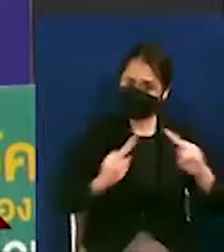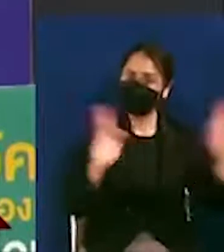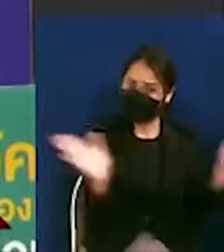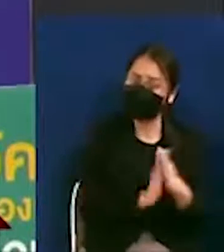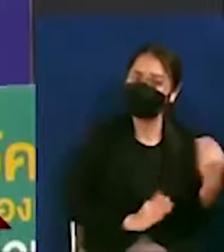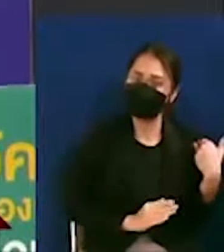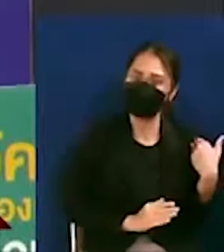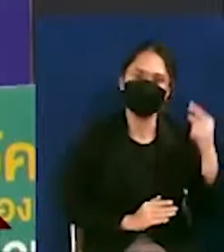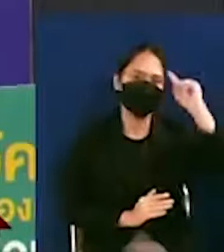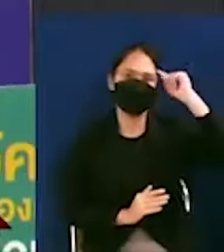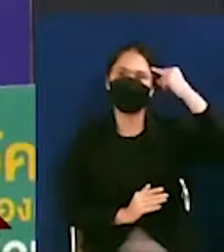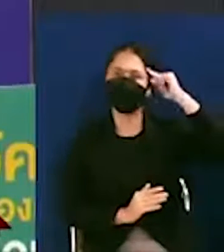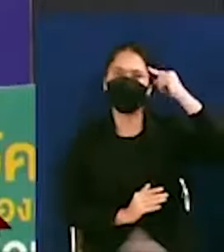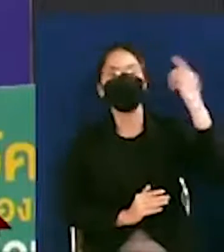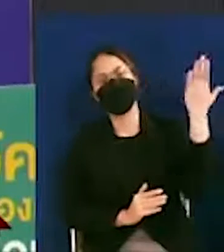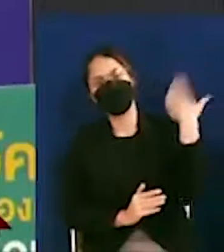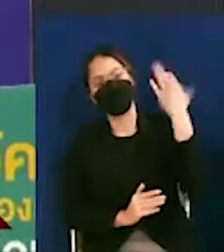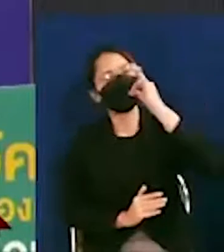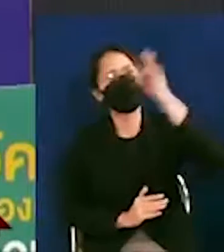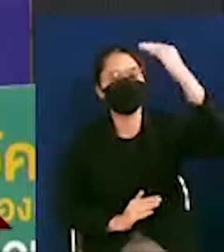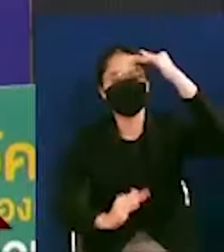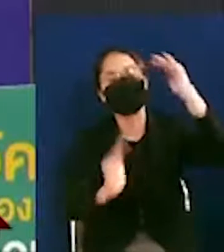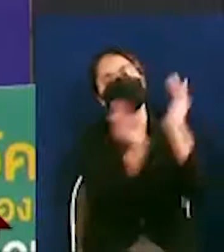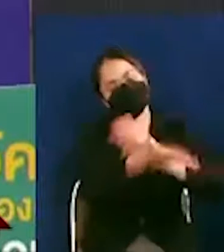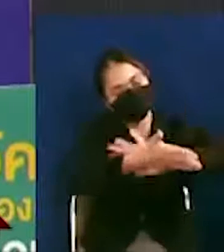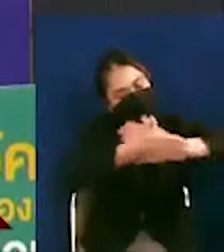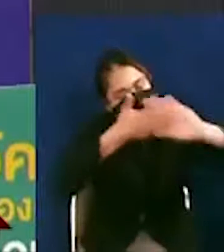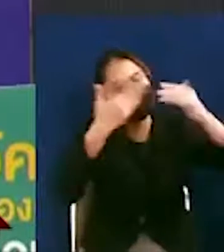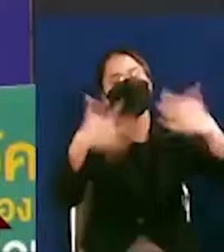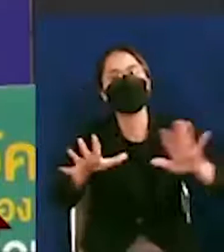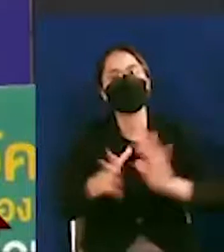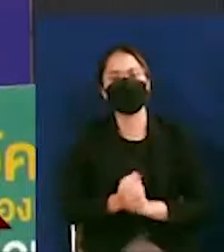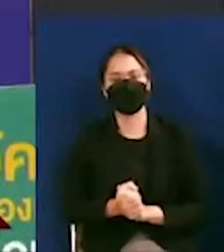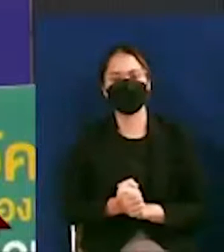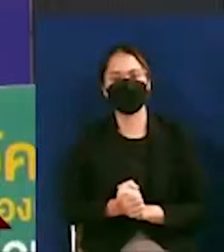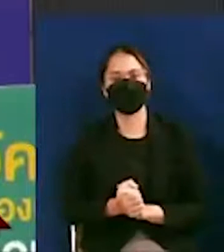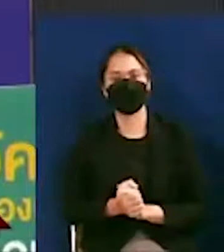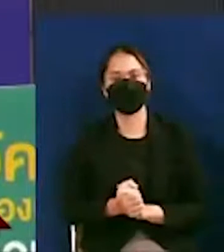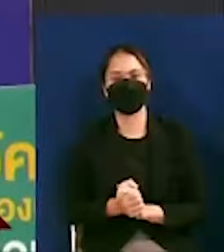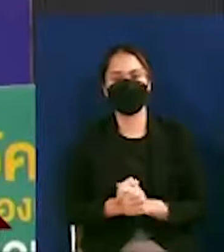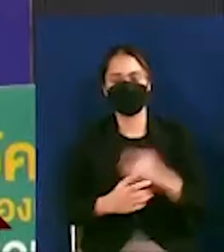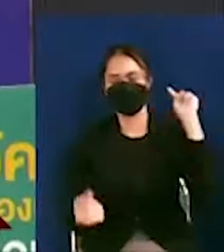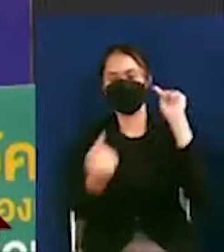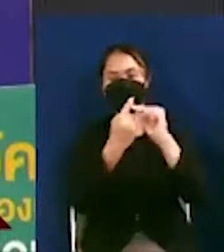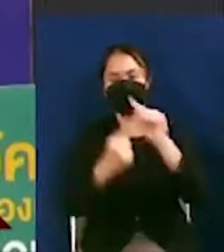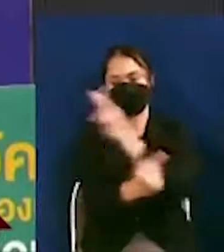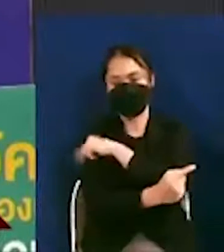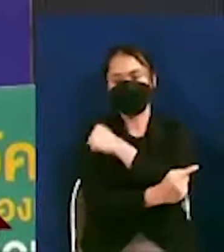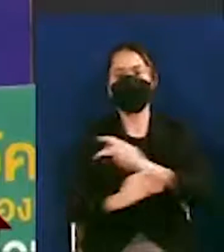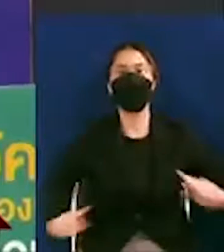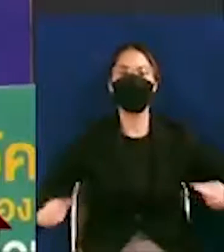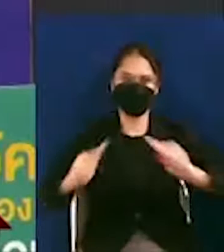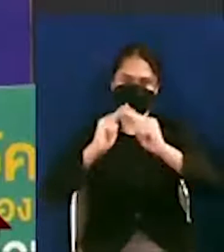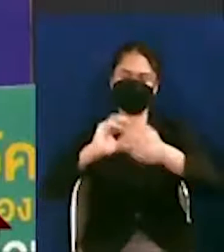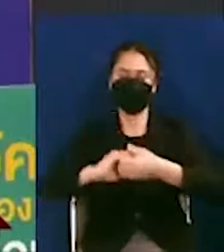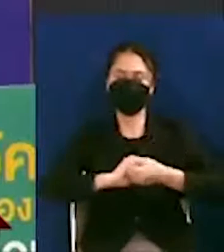เพราะเมื่อวานเนี้ยมีการไปแจ้งความเรียบร้อยแล้วนะครับผมให้ท่านผู้อำนวยการกลุ่มคุ้มครองจริยธรรมของกรมการแพทย์ร่วมกับผู้อำนวยการสถ